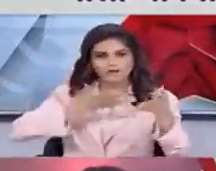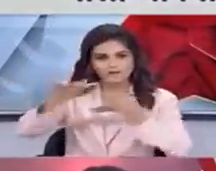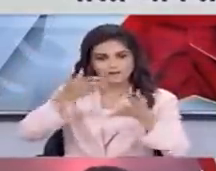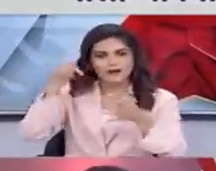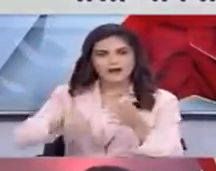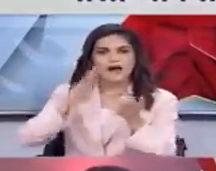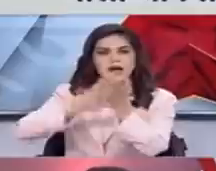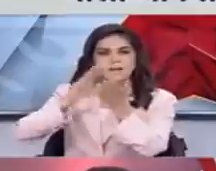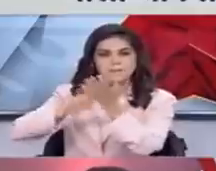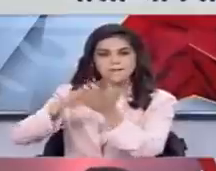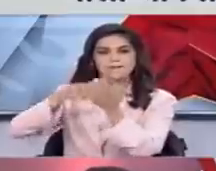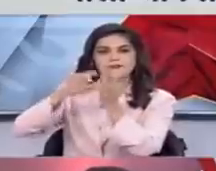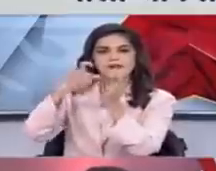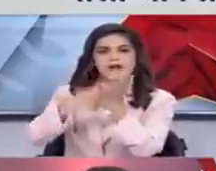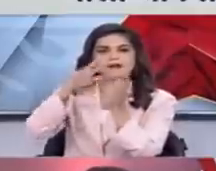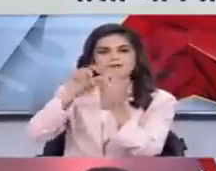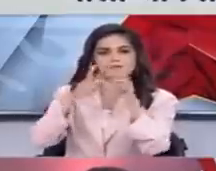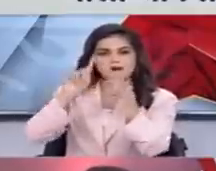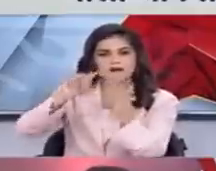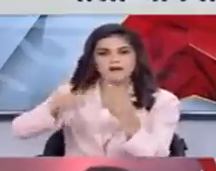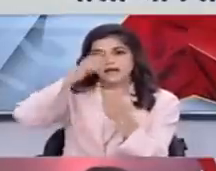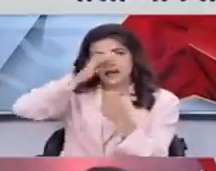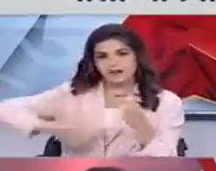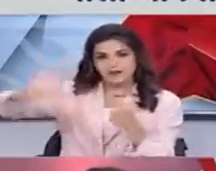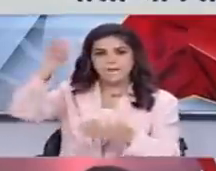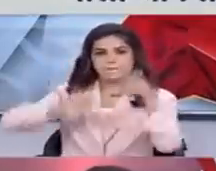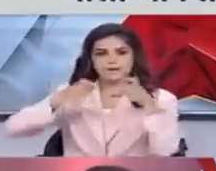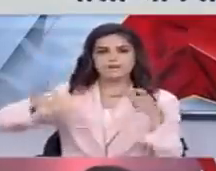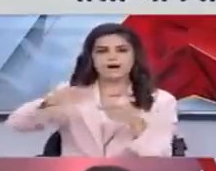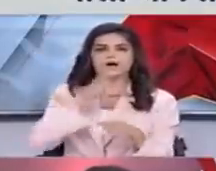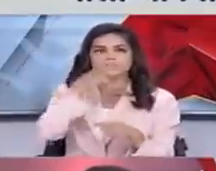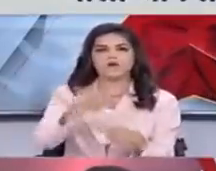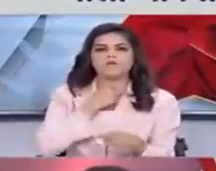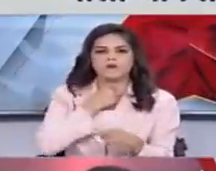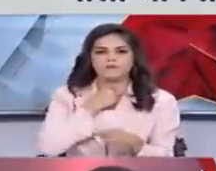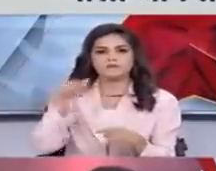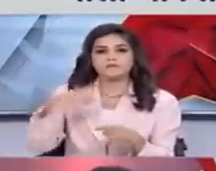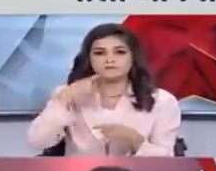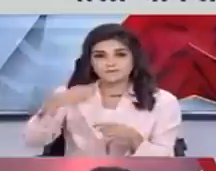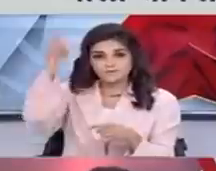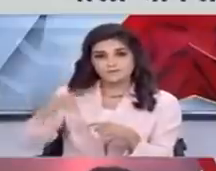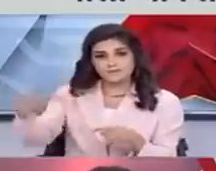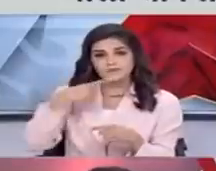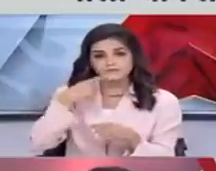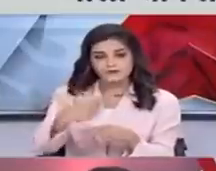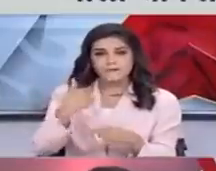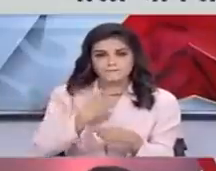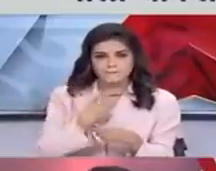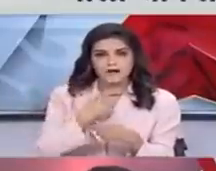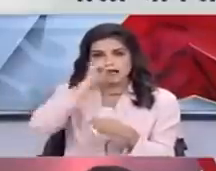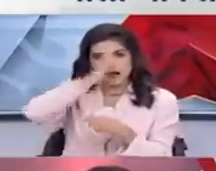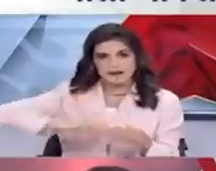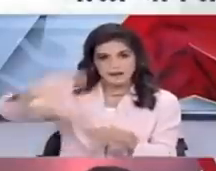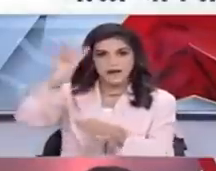एवं नरवड़े ने देश के लोगों को आश्वस्त किया है उन्होंने कहा कि मैं